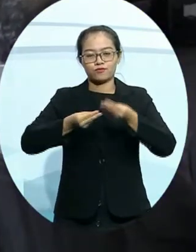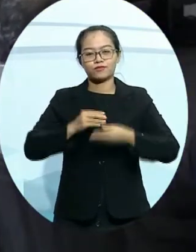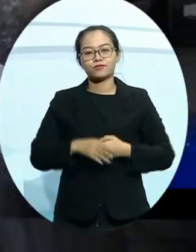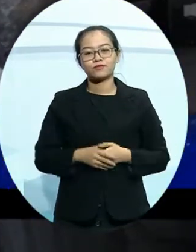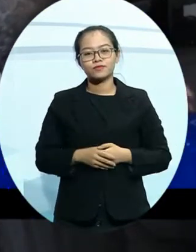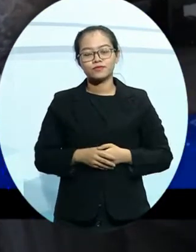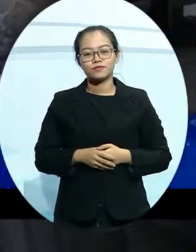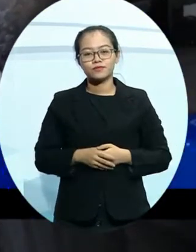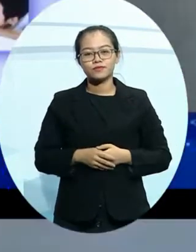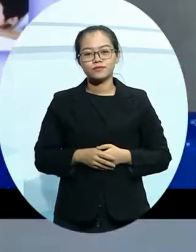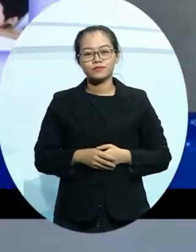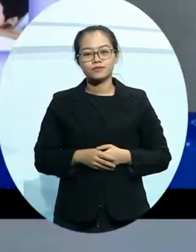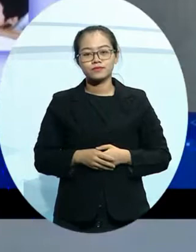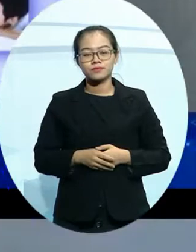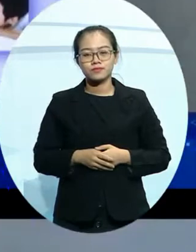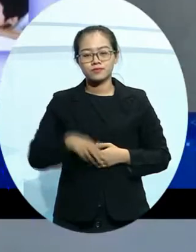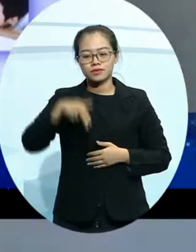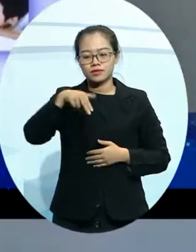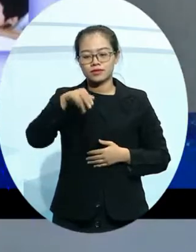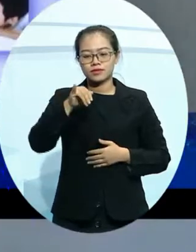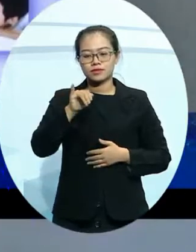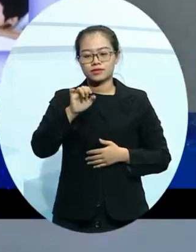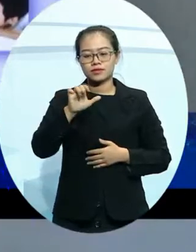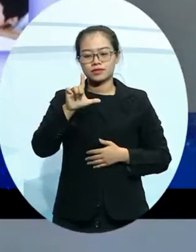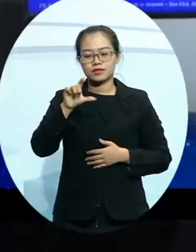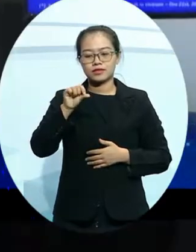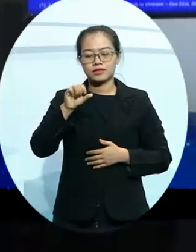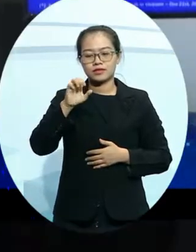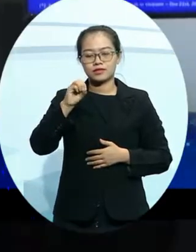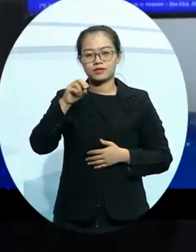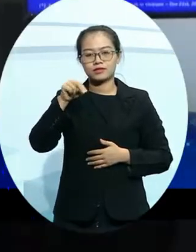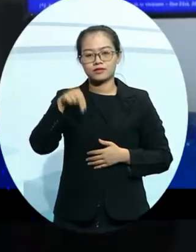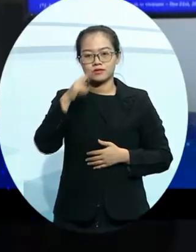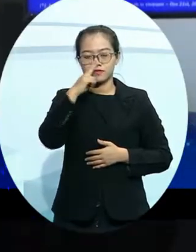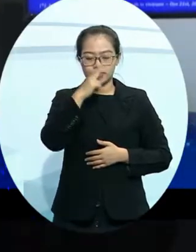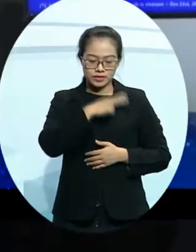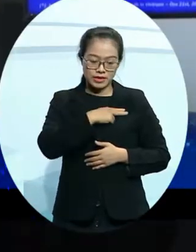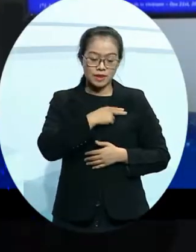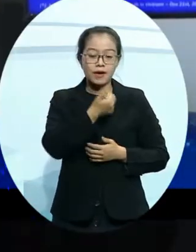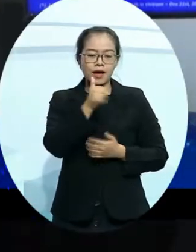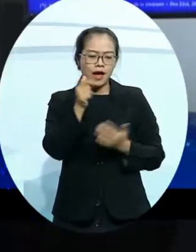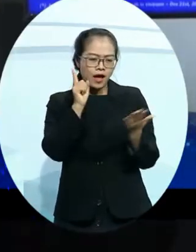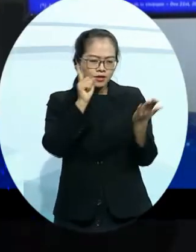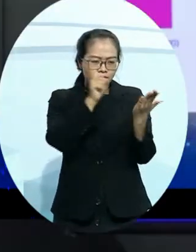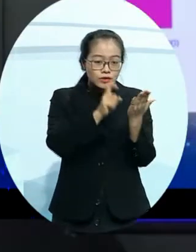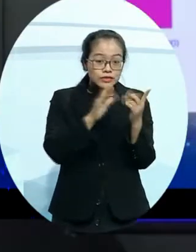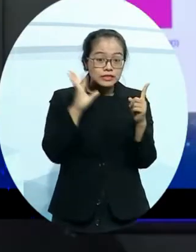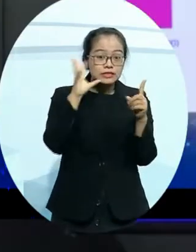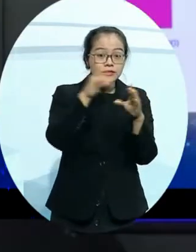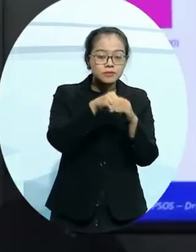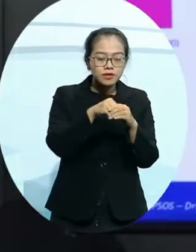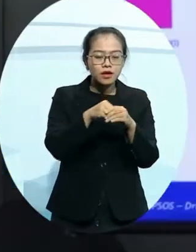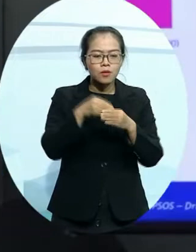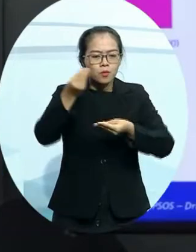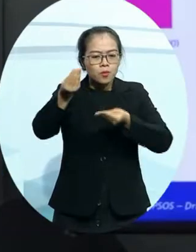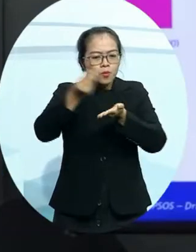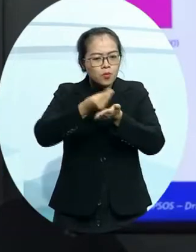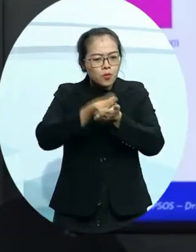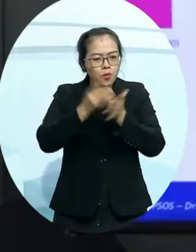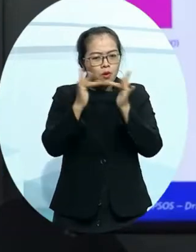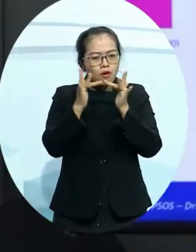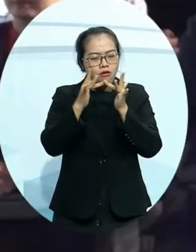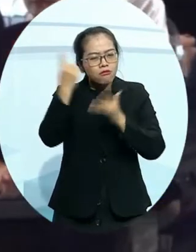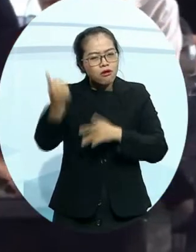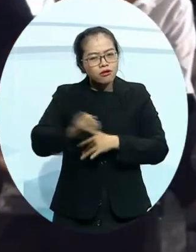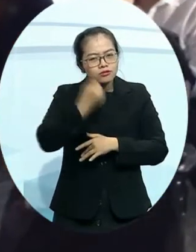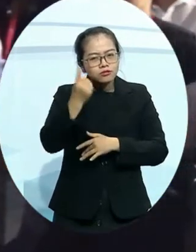kê của Nielsen Việt Nam, trong giai đoạn đầu năm 2020, 63% người tham gia khảo sát cho biết thường xuyên mua sắm online, trong